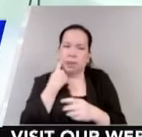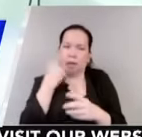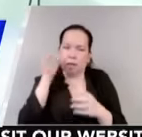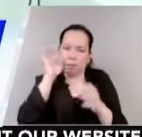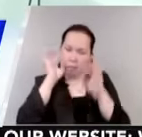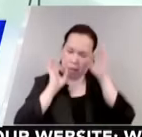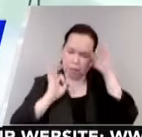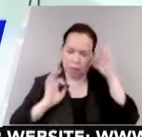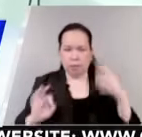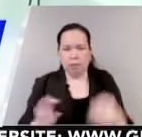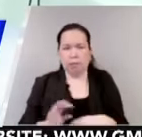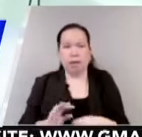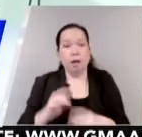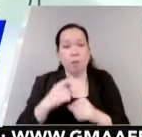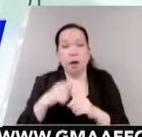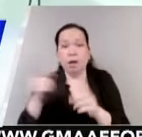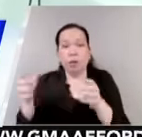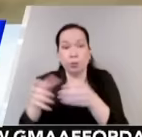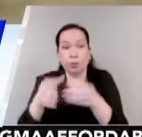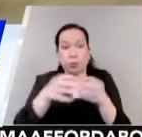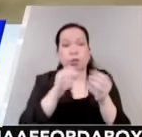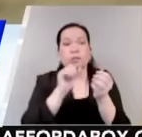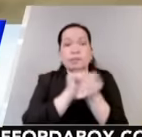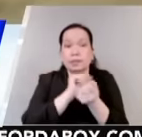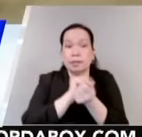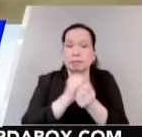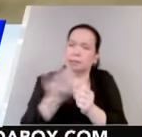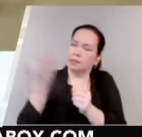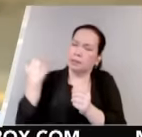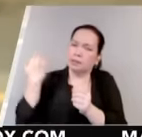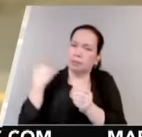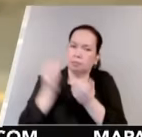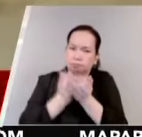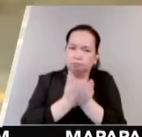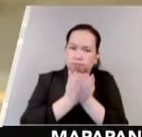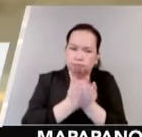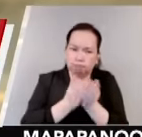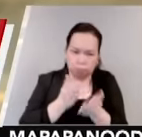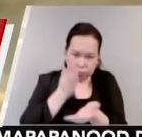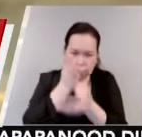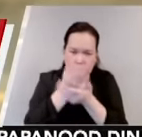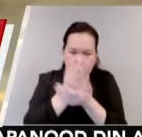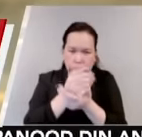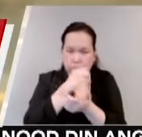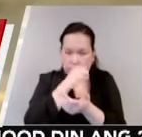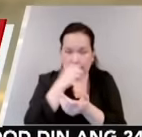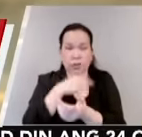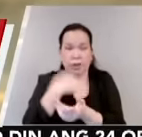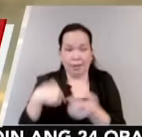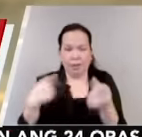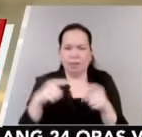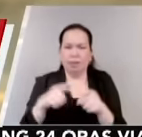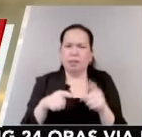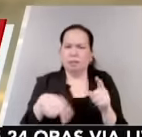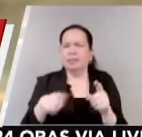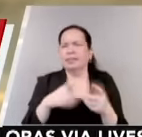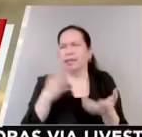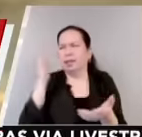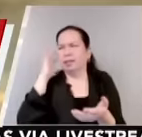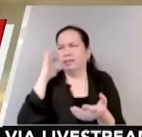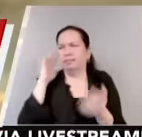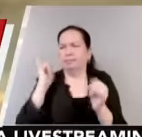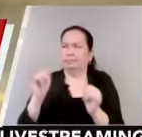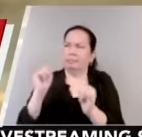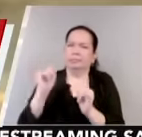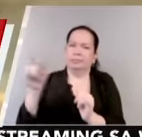pang tropa na kasama sa mga nagdaang mission. Hindi na raw bago sa mga nasugatang sundalo ang ginawa ng China, pero ito